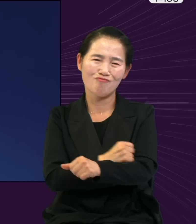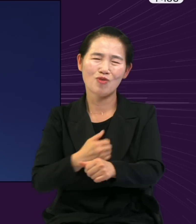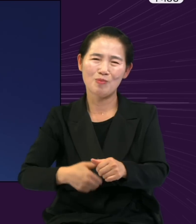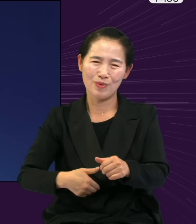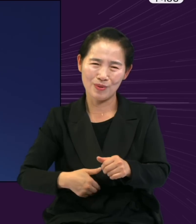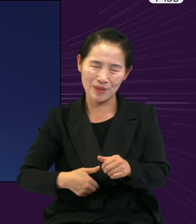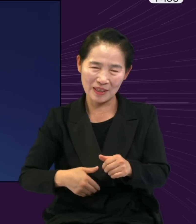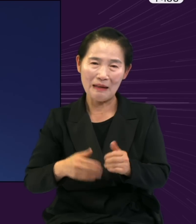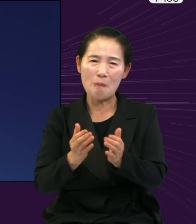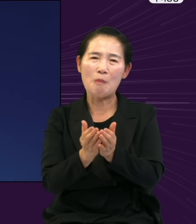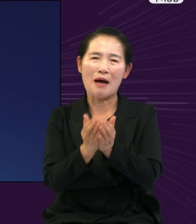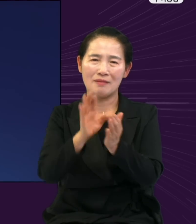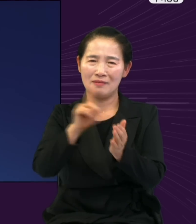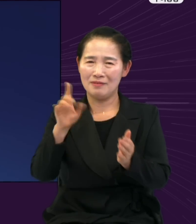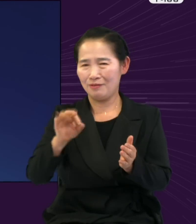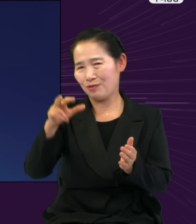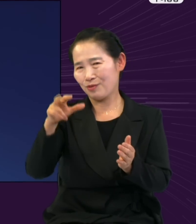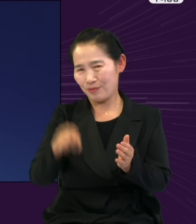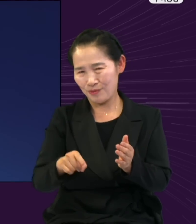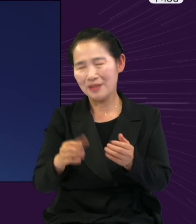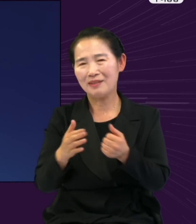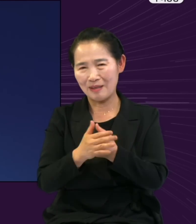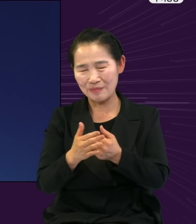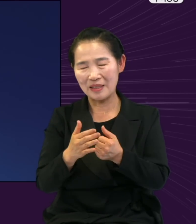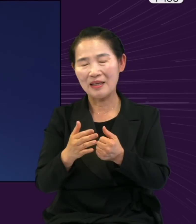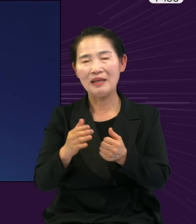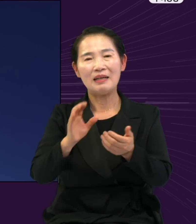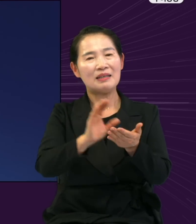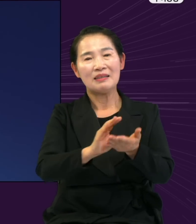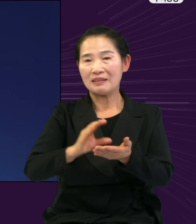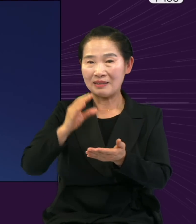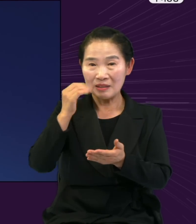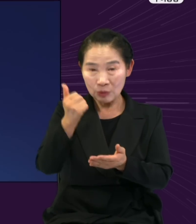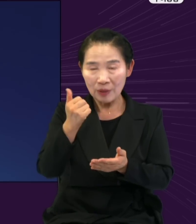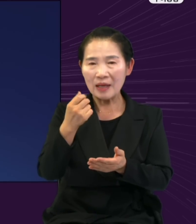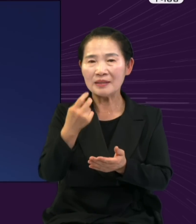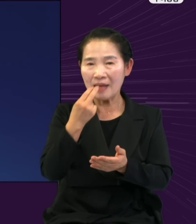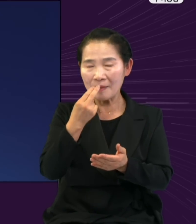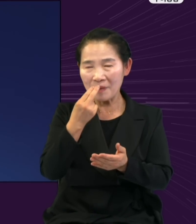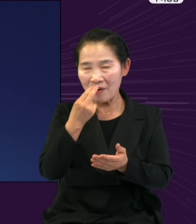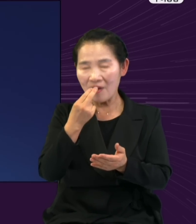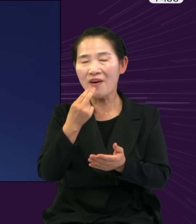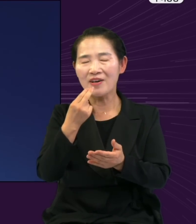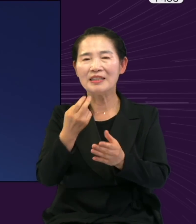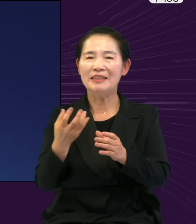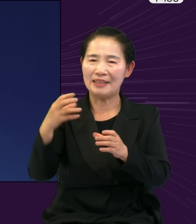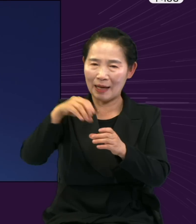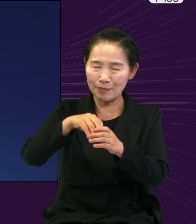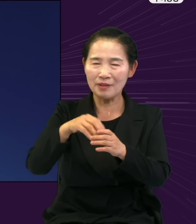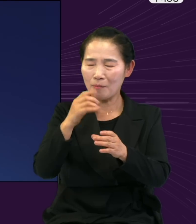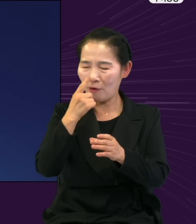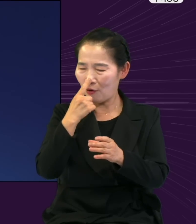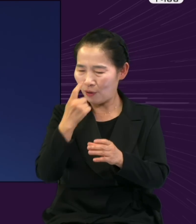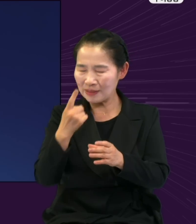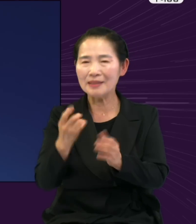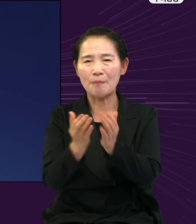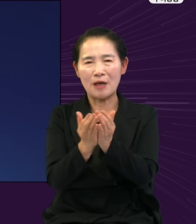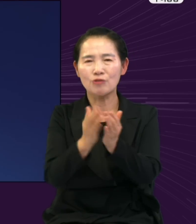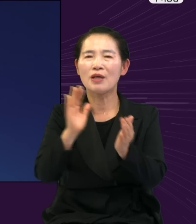방주니 그곳에 그리스도의 생명을 이어가는 멋진 방주가 되게 하실 거라고 믿습니다. 주님이 이